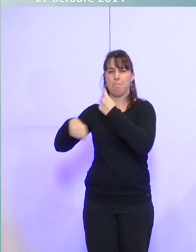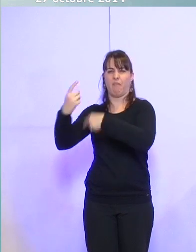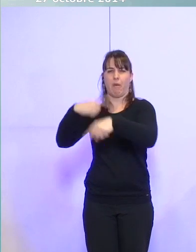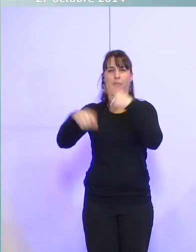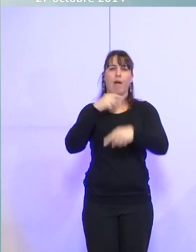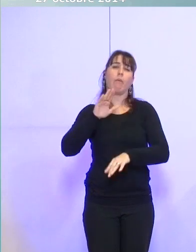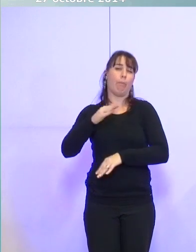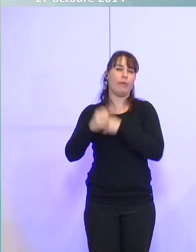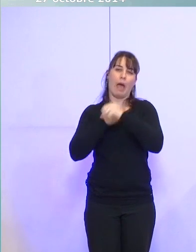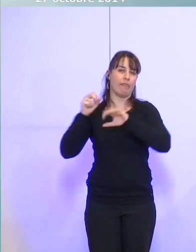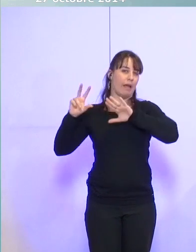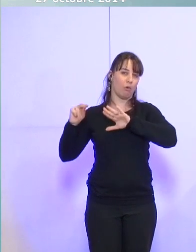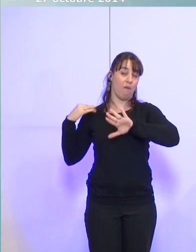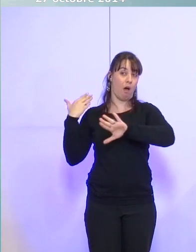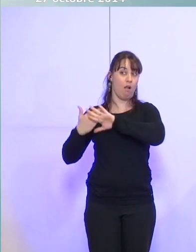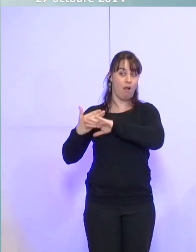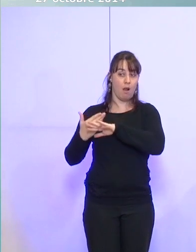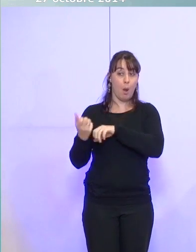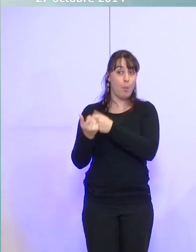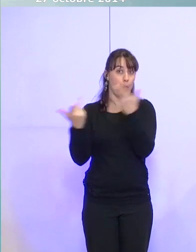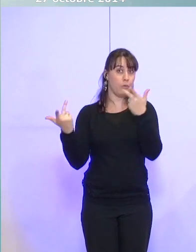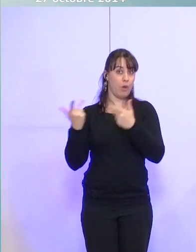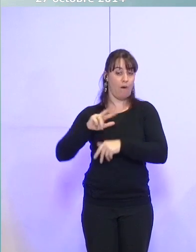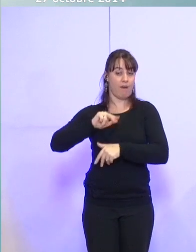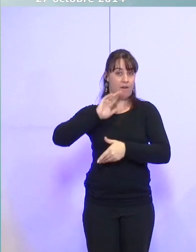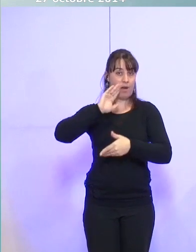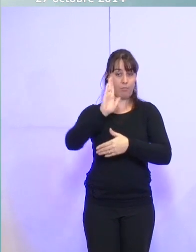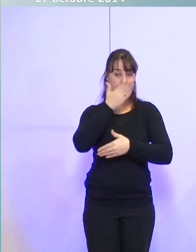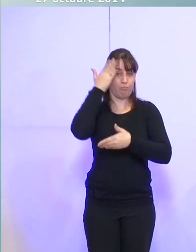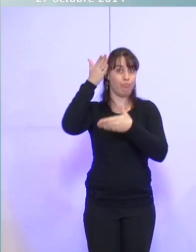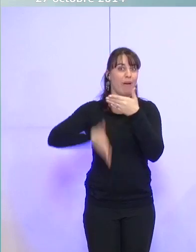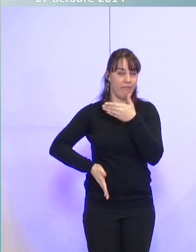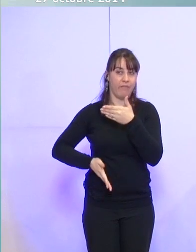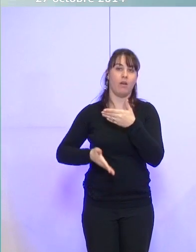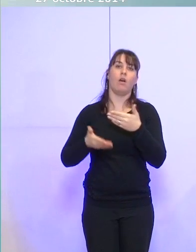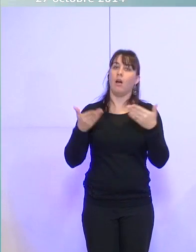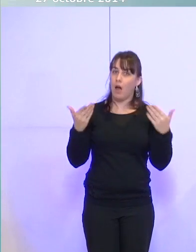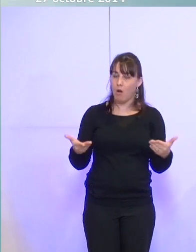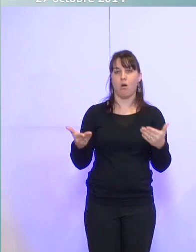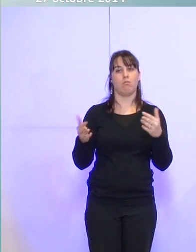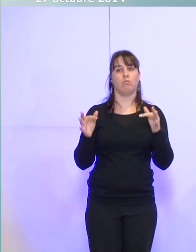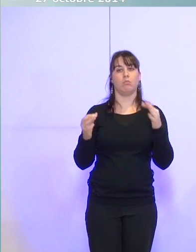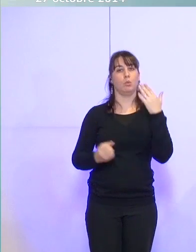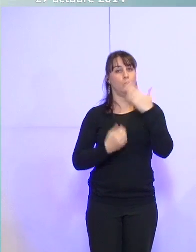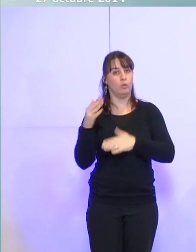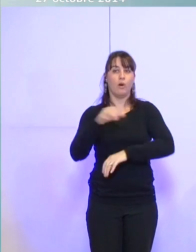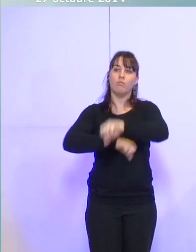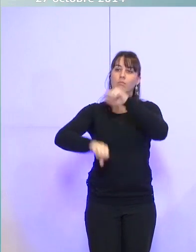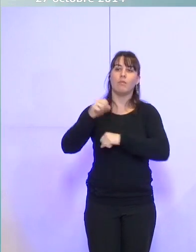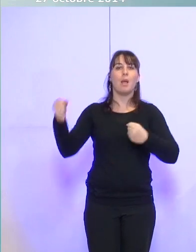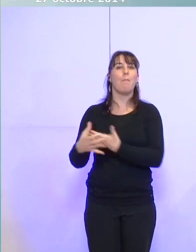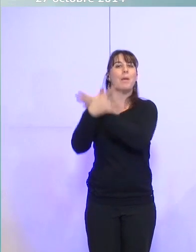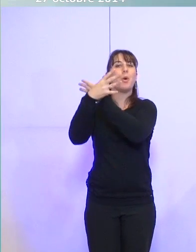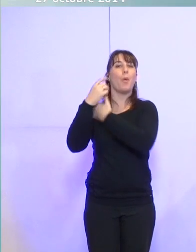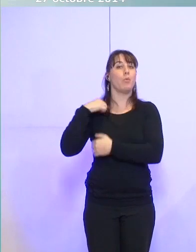années 80, pour certains, arrive à échéance. Donc nous sommes là dans un modèle dont l'objectif de la métropole numéro